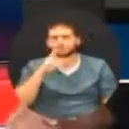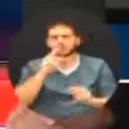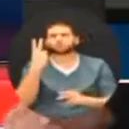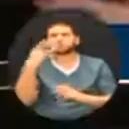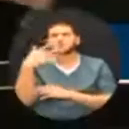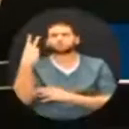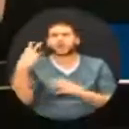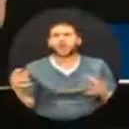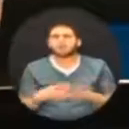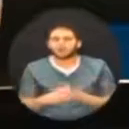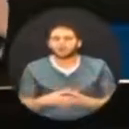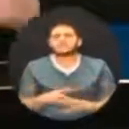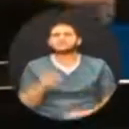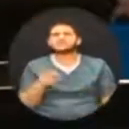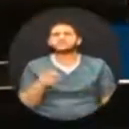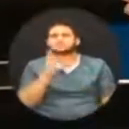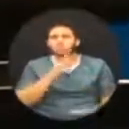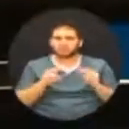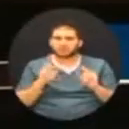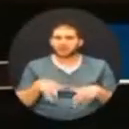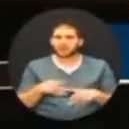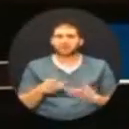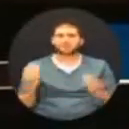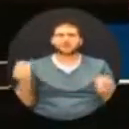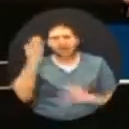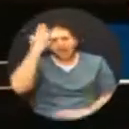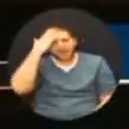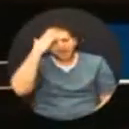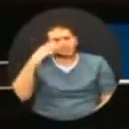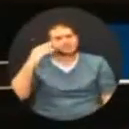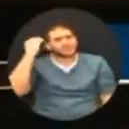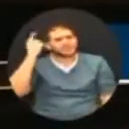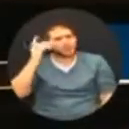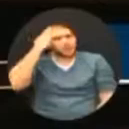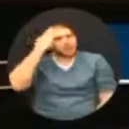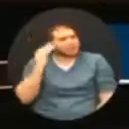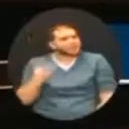מדינות לשני עמים, אז במרץ מדברים על להכיר